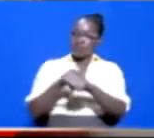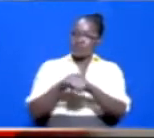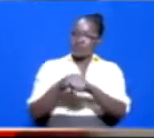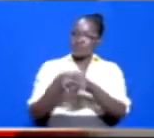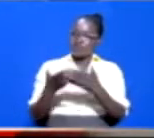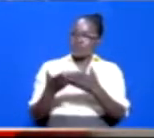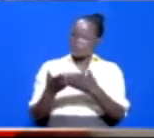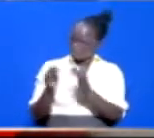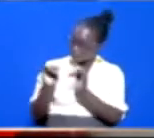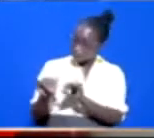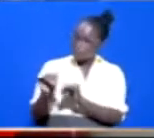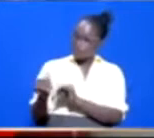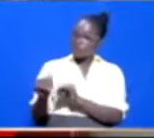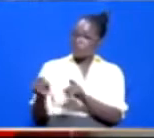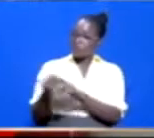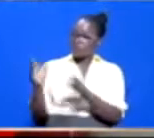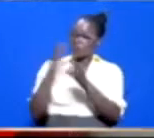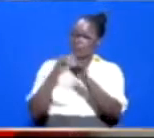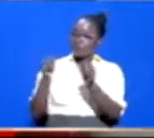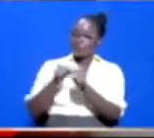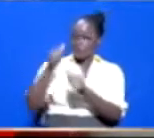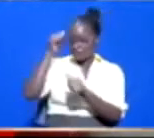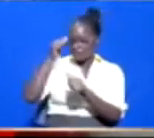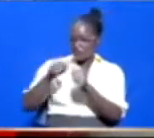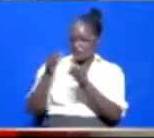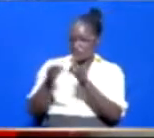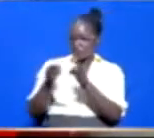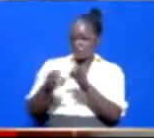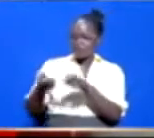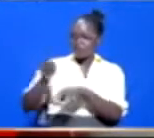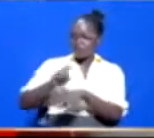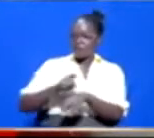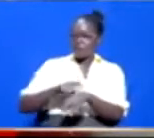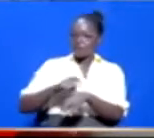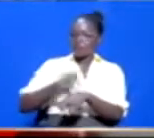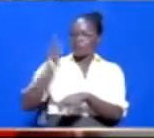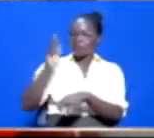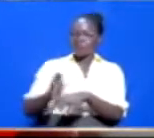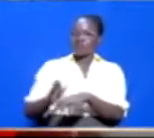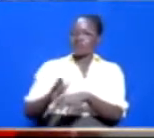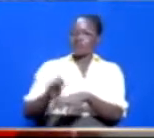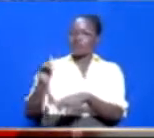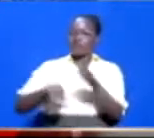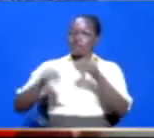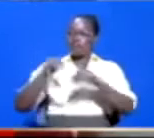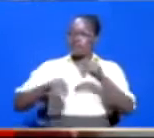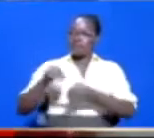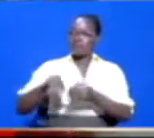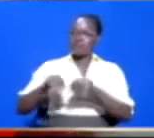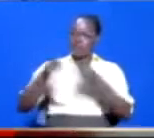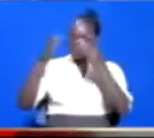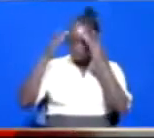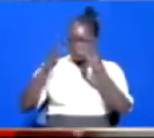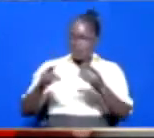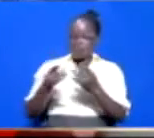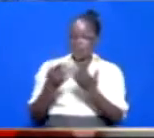pale kwa hiyo ofisi kama president. Na kuongeza wakati, lazima wa Kenya waende referendum na waamue, na